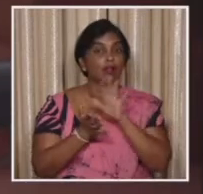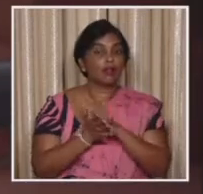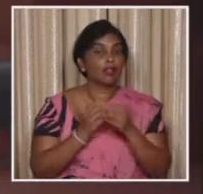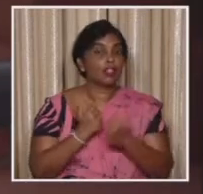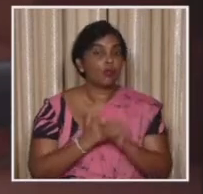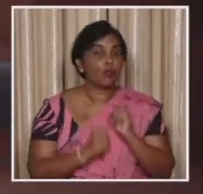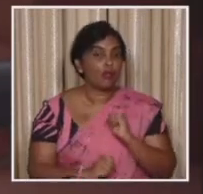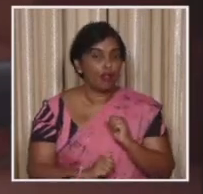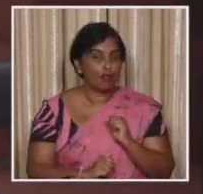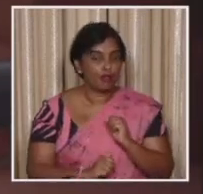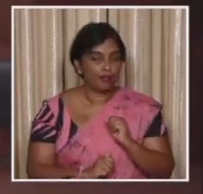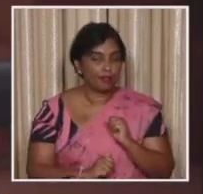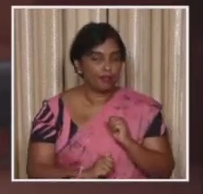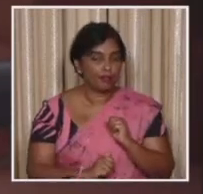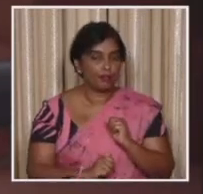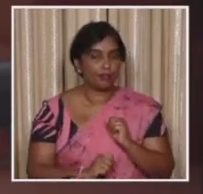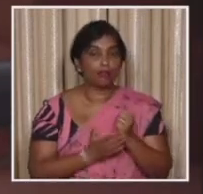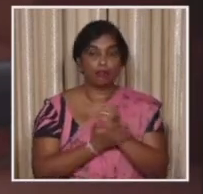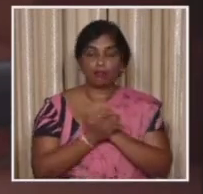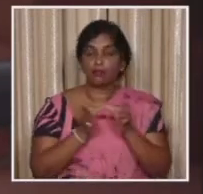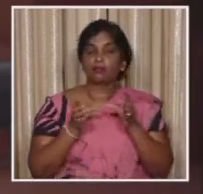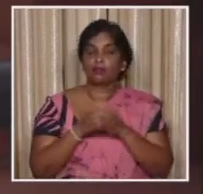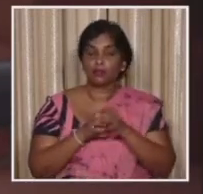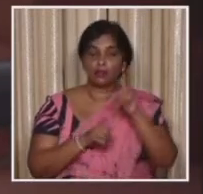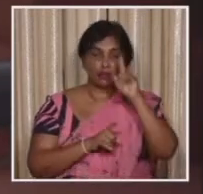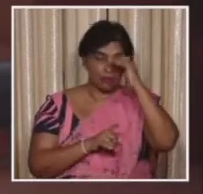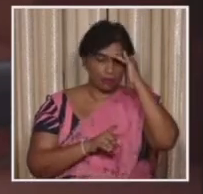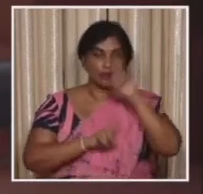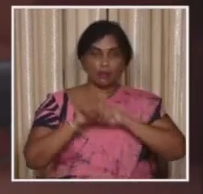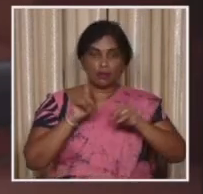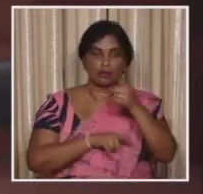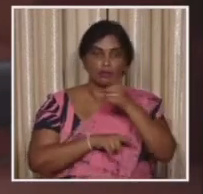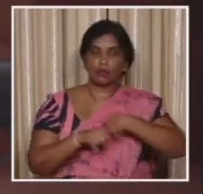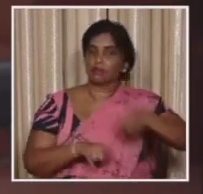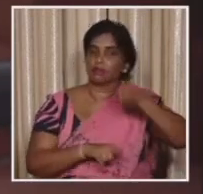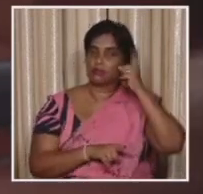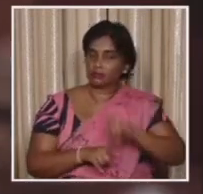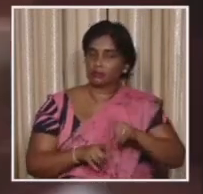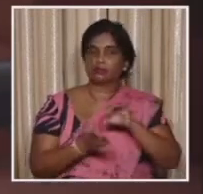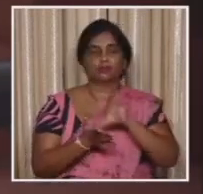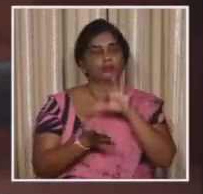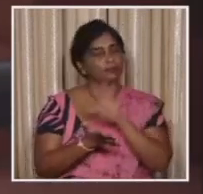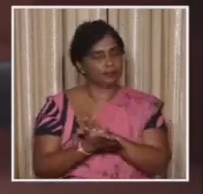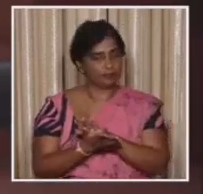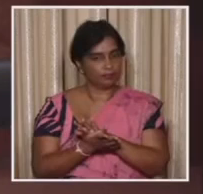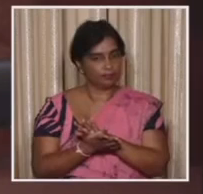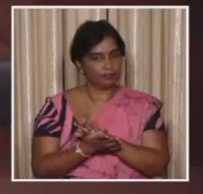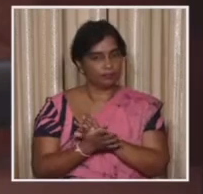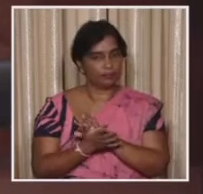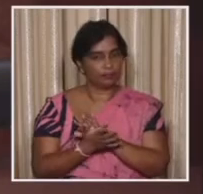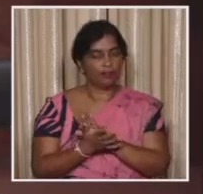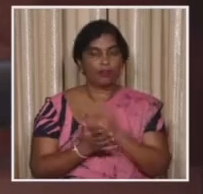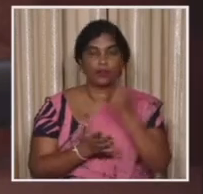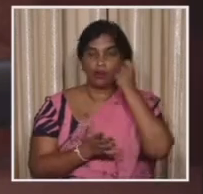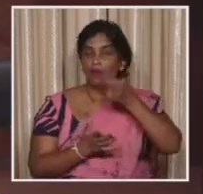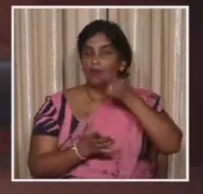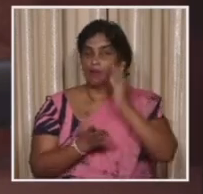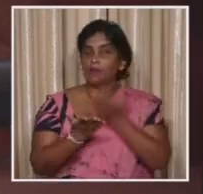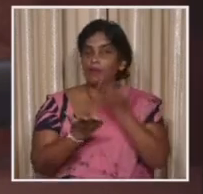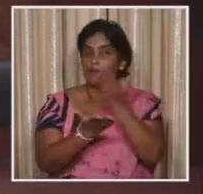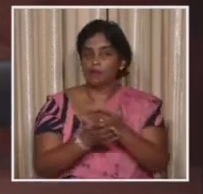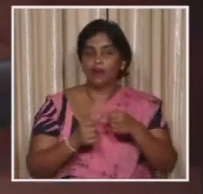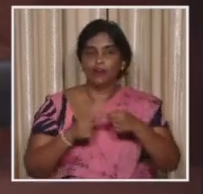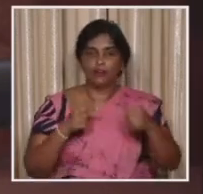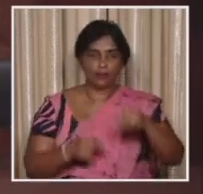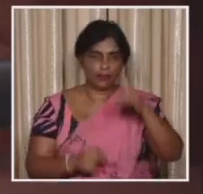mud. Mulu paksa naik ke resmi me ma silu dina ke kangkat awi yojana wa saka sune. Yojana wa idiri pat keran di paksa